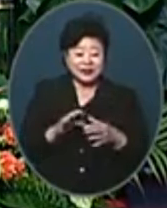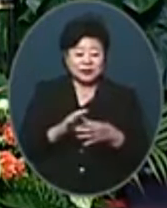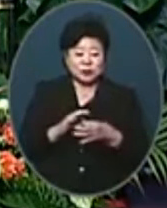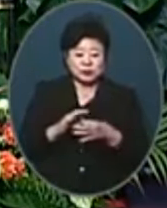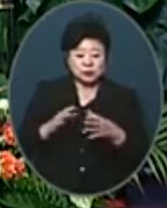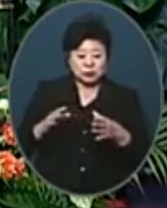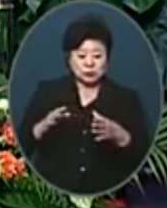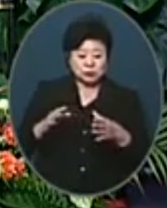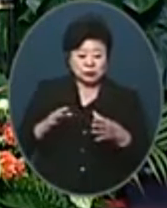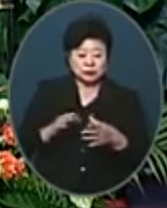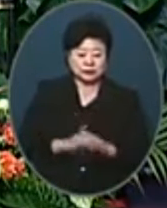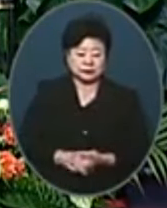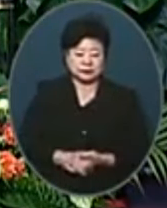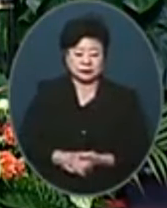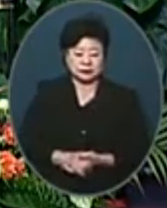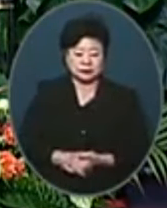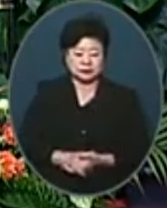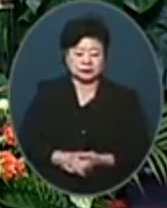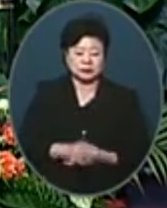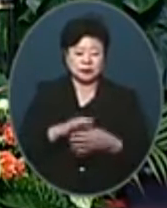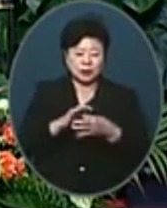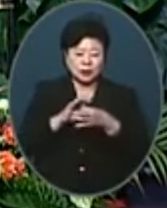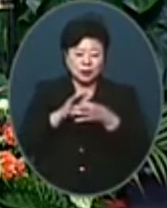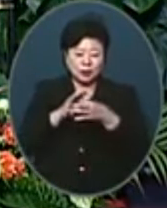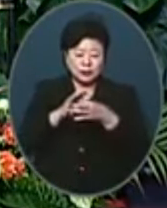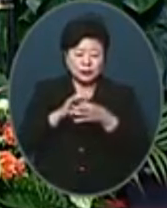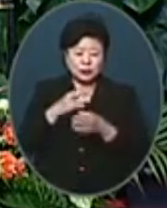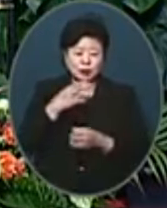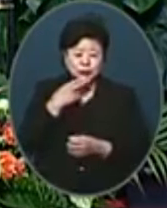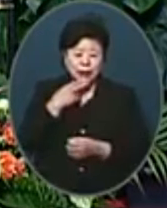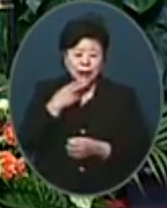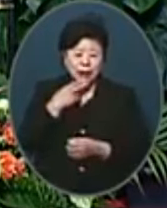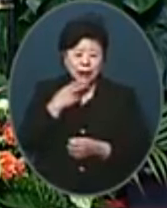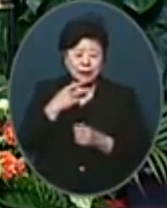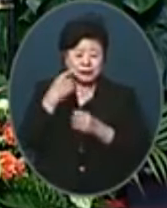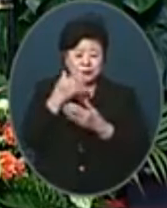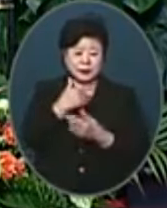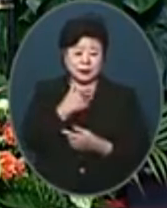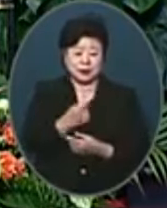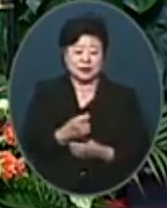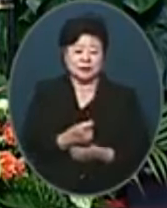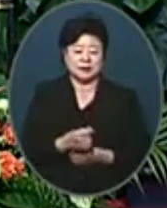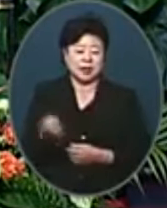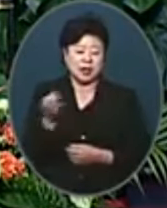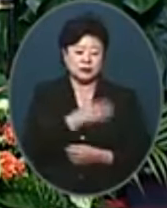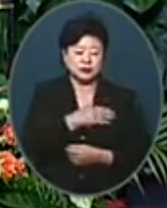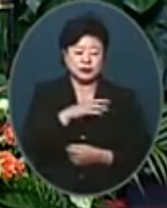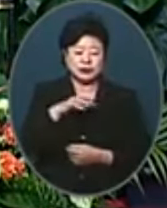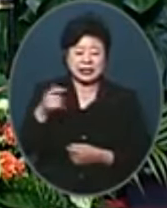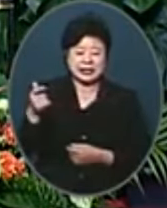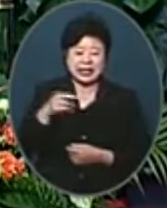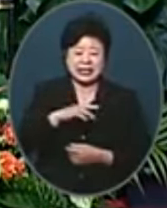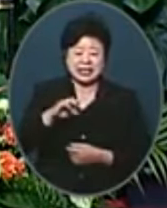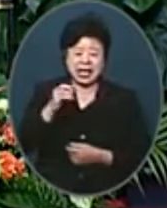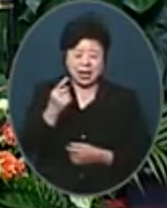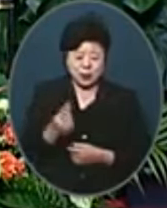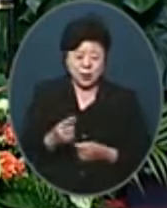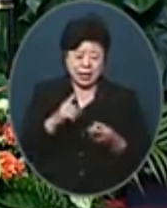관심이라는 제목으로 은혜를 나누겠습니다. 누가복음 16장에는 부자와 나사로의 이야기가